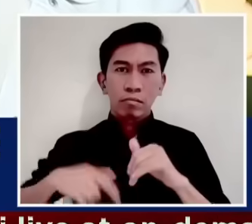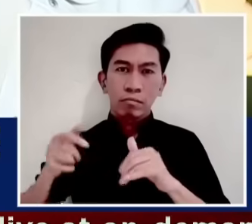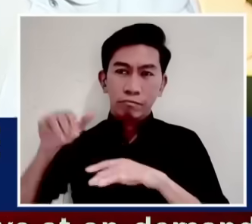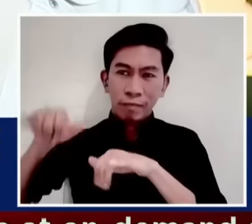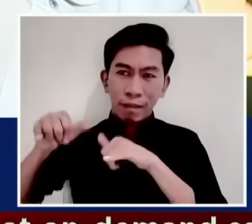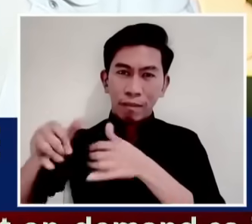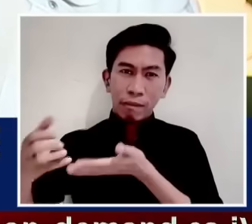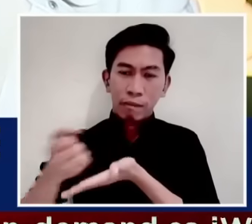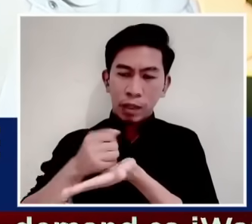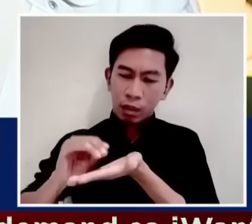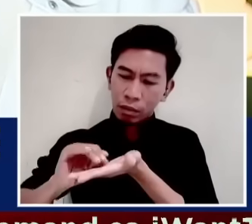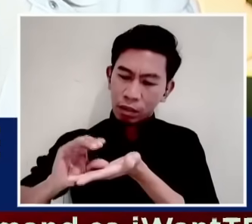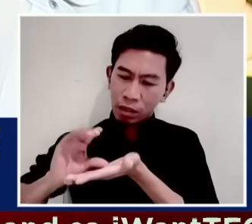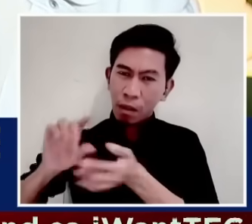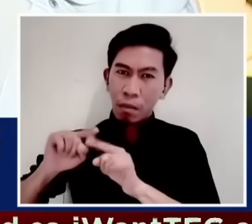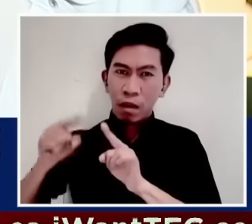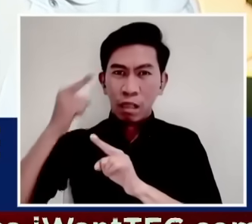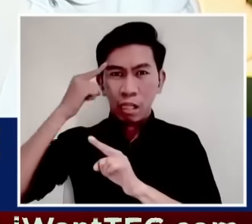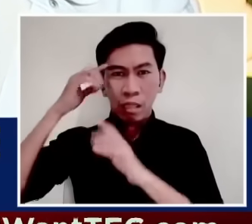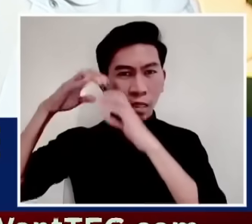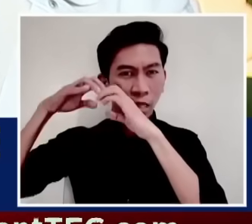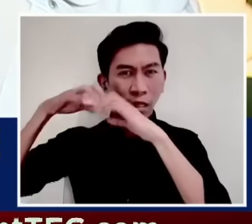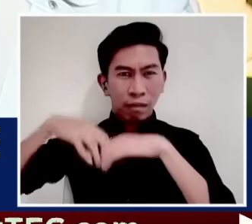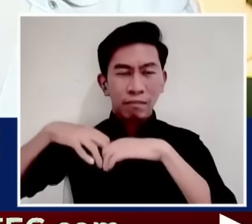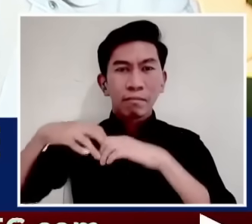mental health ko po hindi na po healthy.